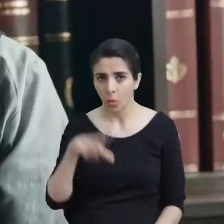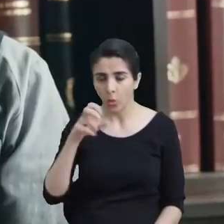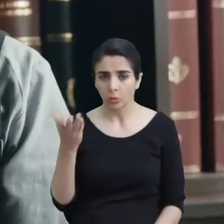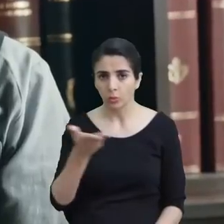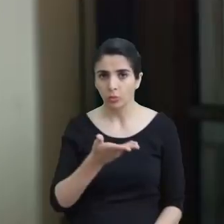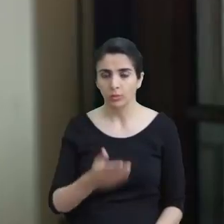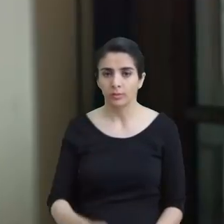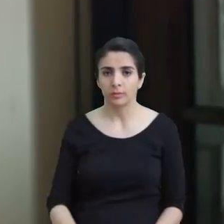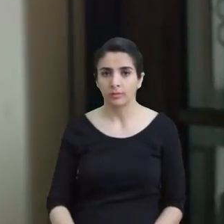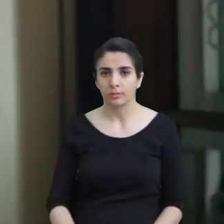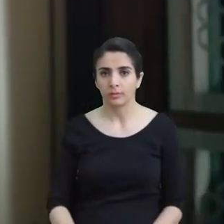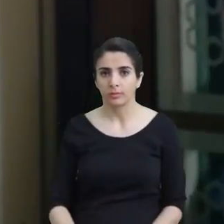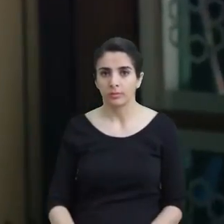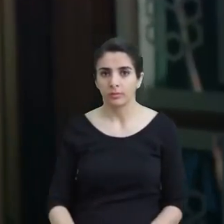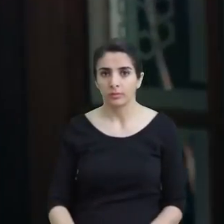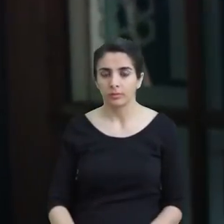Otur.